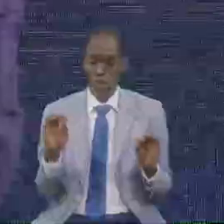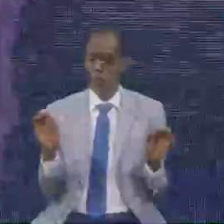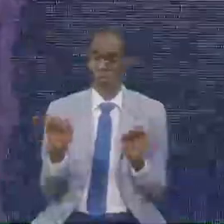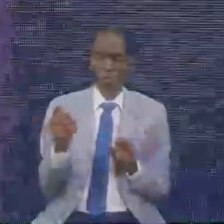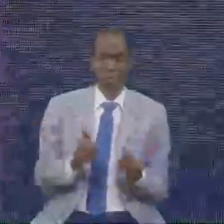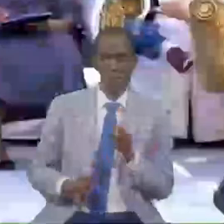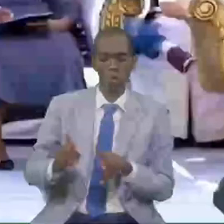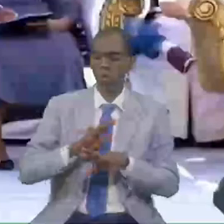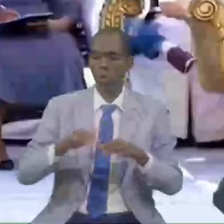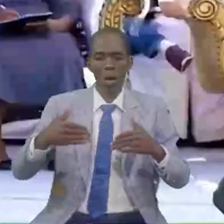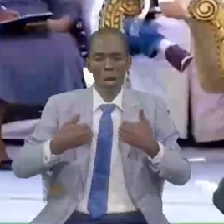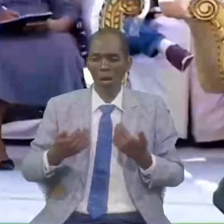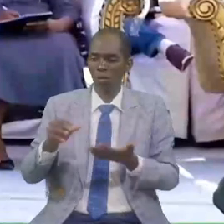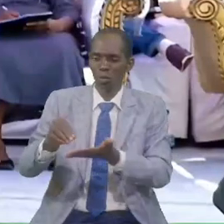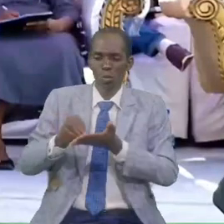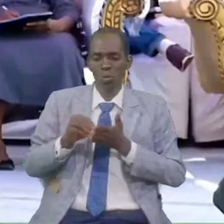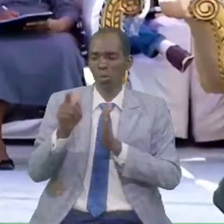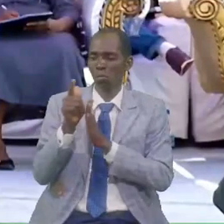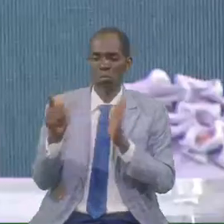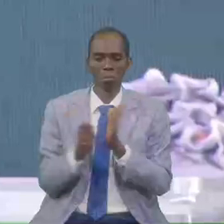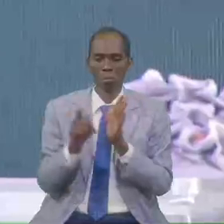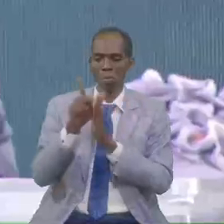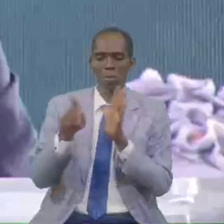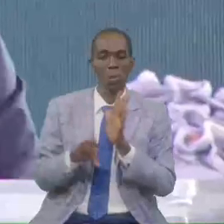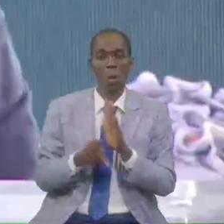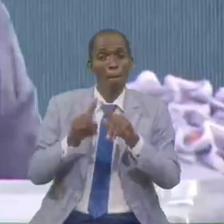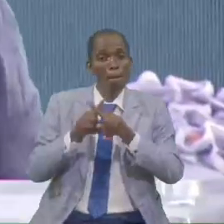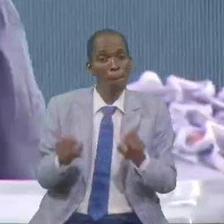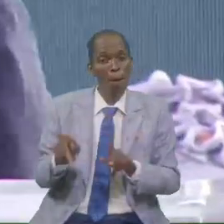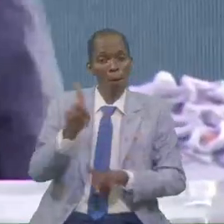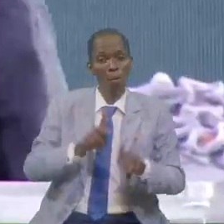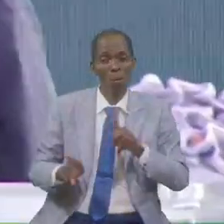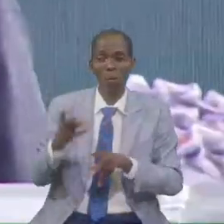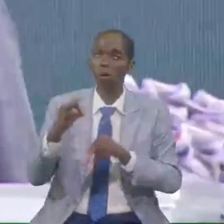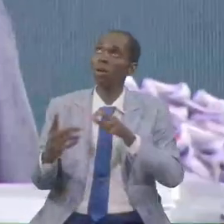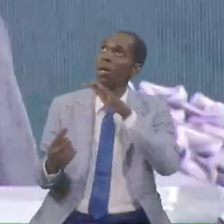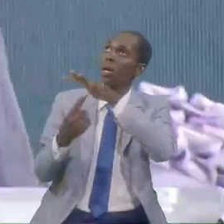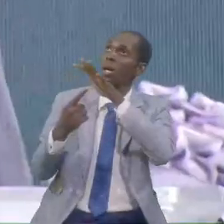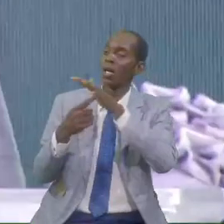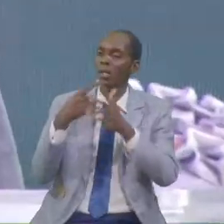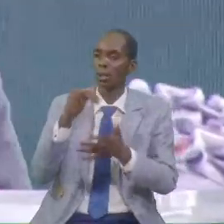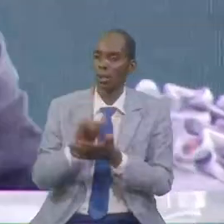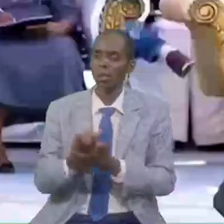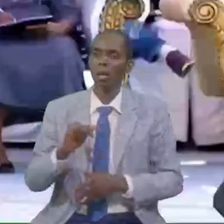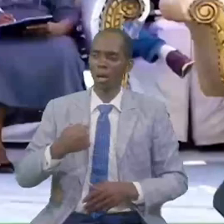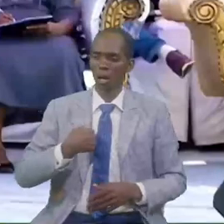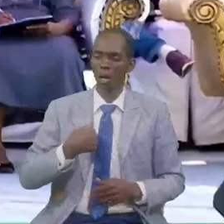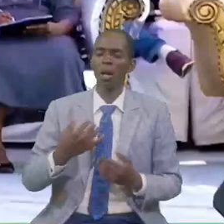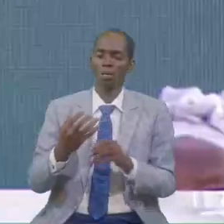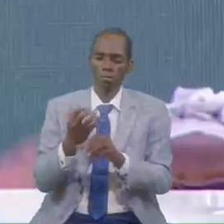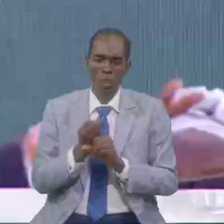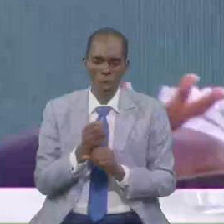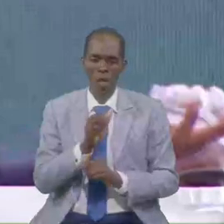Les héros n'ont aucun principe. Ce sont les héros qui disent que j'ai une